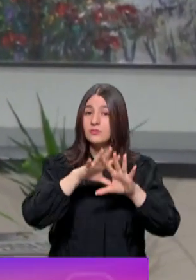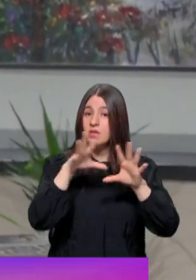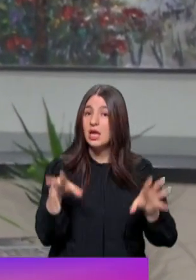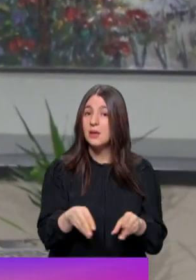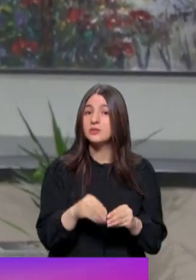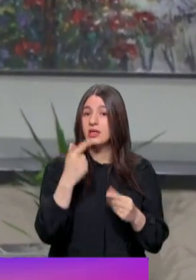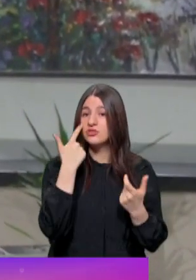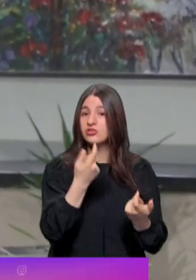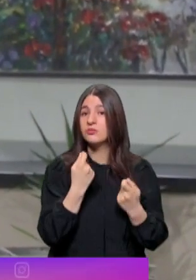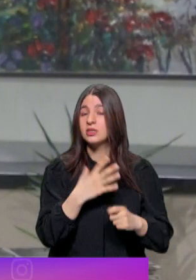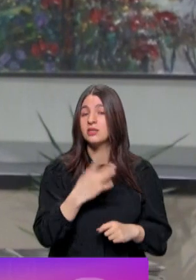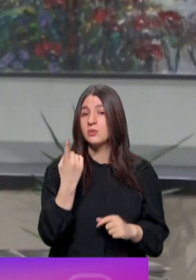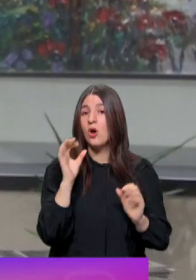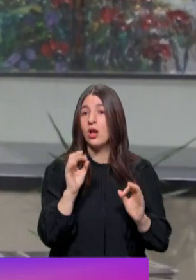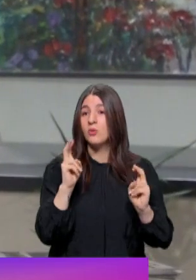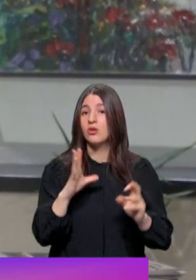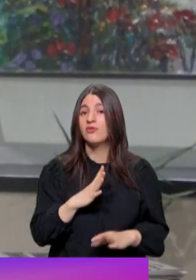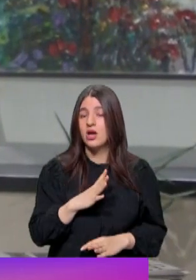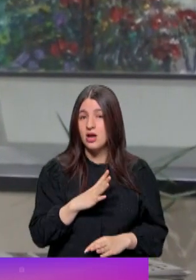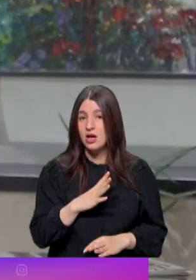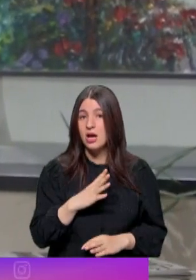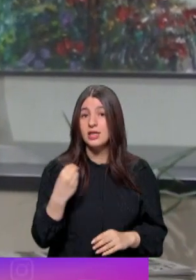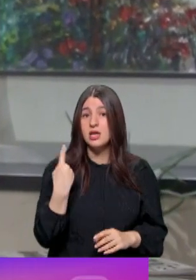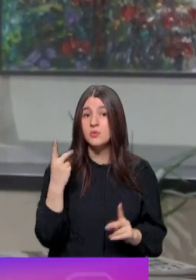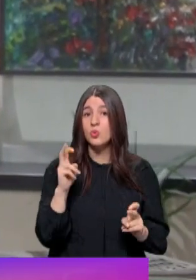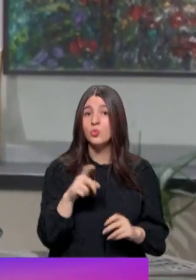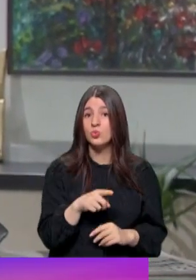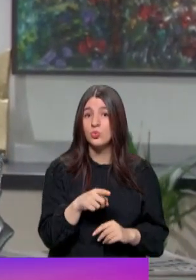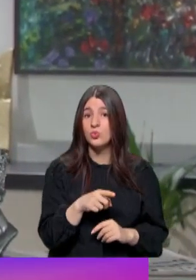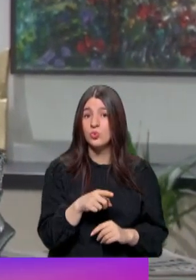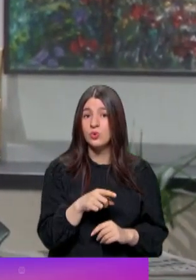hepinizin dikkatini çekmek istediğim bir önemli konu var. Yeni bir konu.